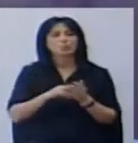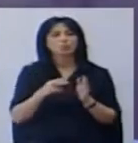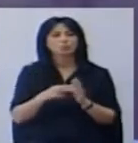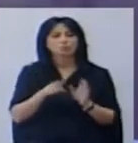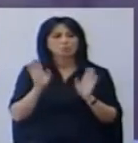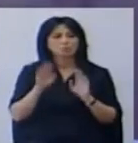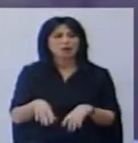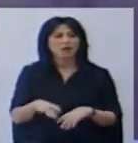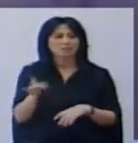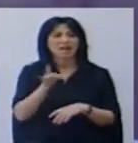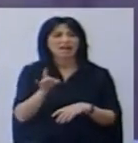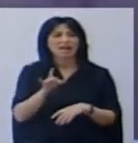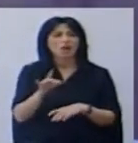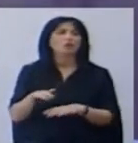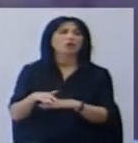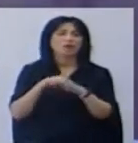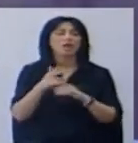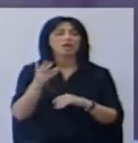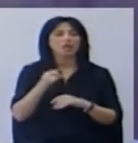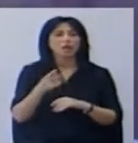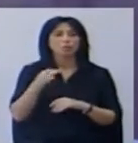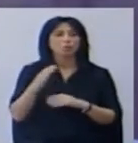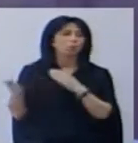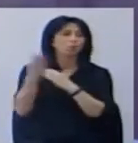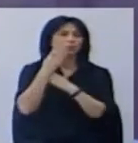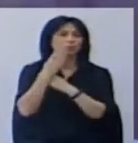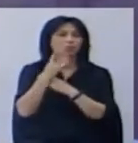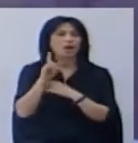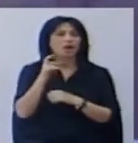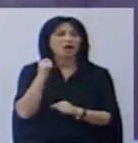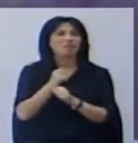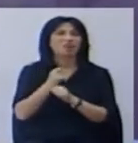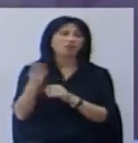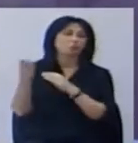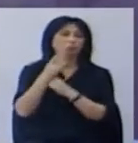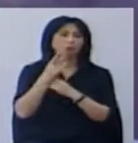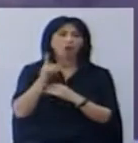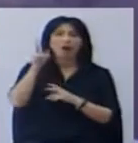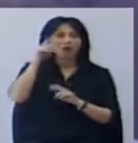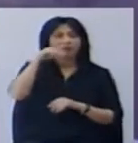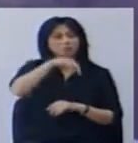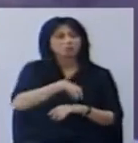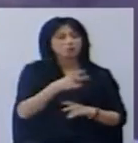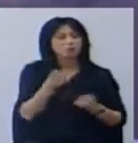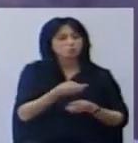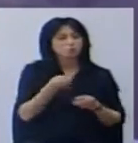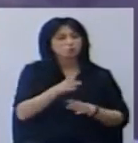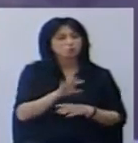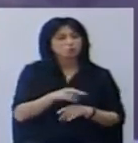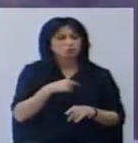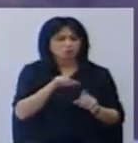ისედაც მოდის რეგიონებისთვის, მაგრამ ცენტრი გვეუბნება რა უნდა გავაკეთოთ. ანუ თანხა შეიძლება რაოდენობრივად არც შეიცვალოს, მაგრამ